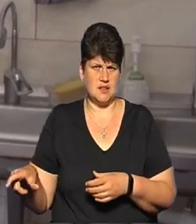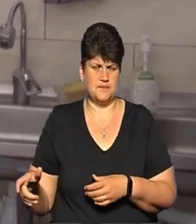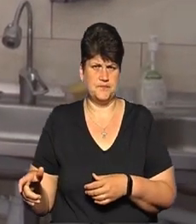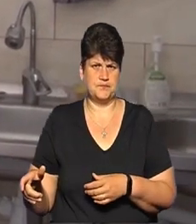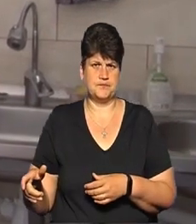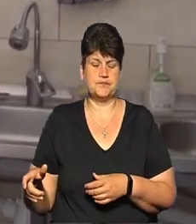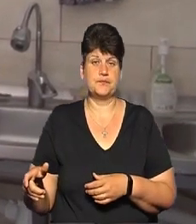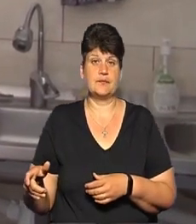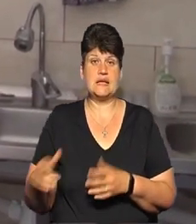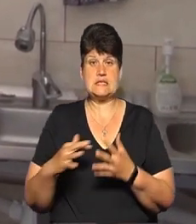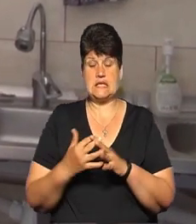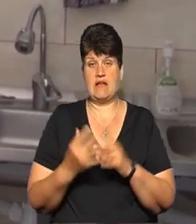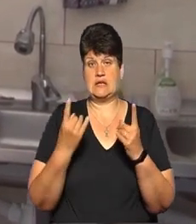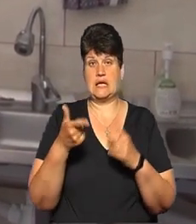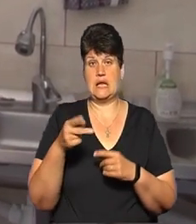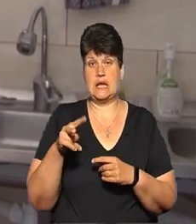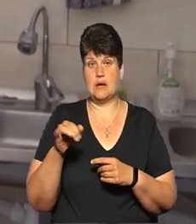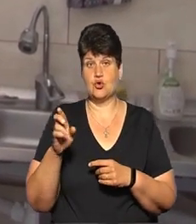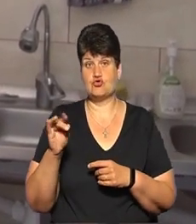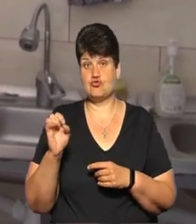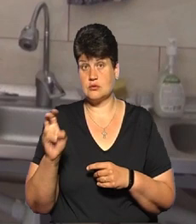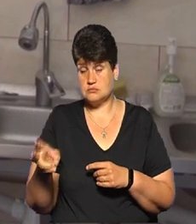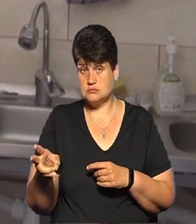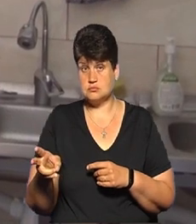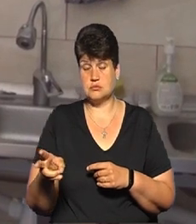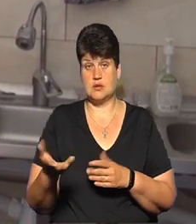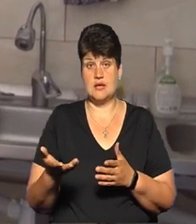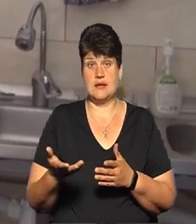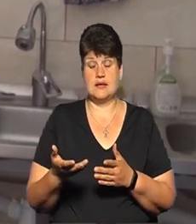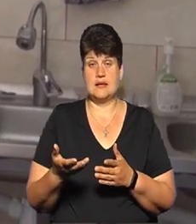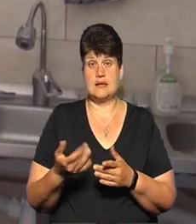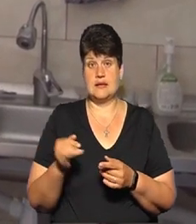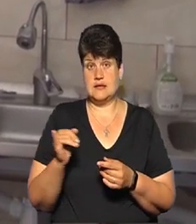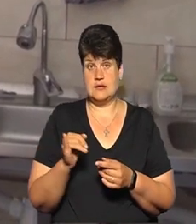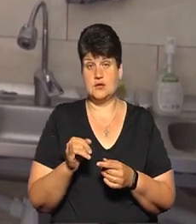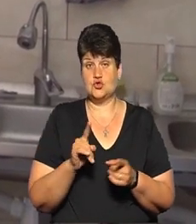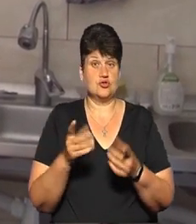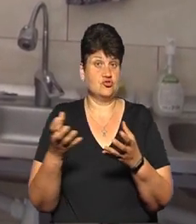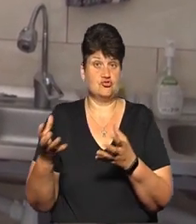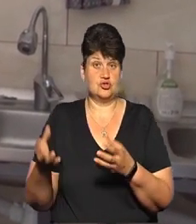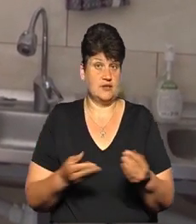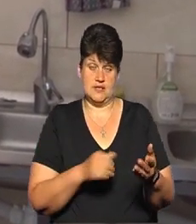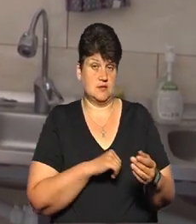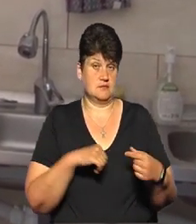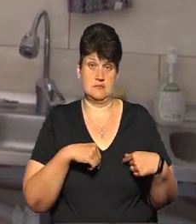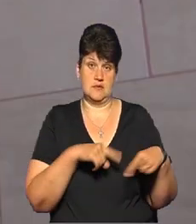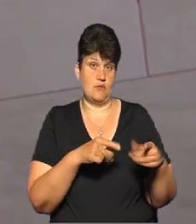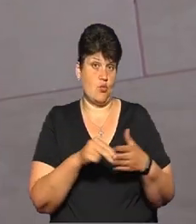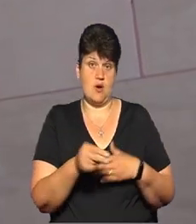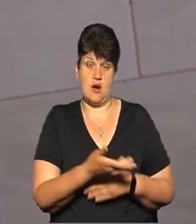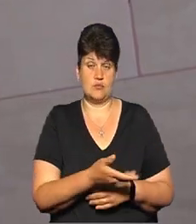жителі села Великого Глибочка. Ну, відповідно, вже внутрішні приміщені особи, що ще необхідне, купляють за власні